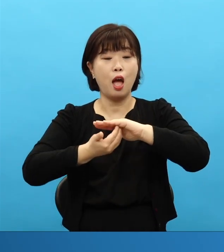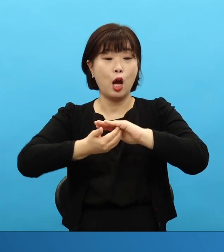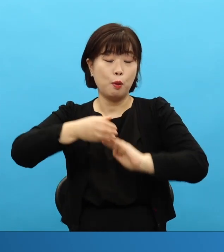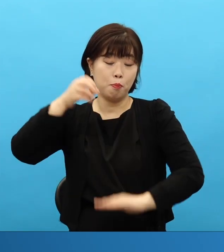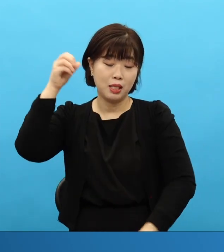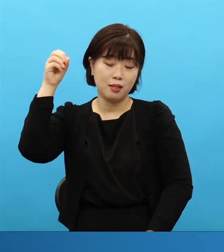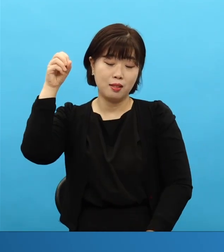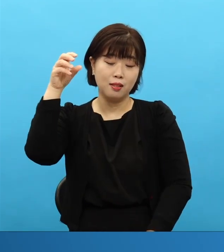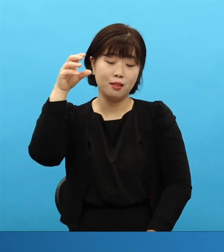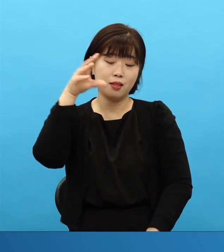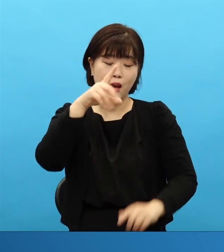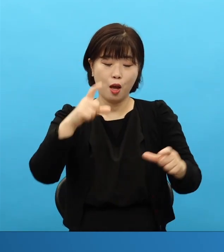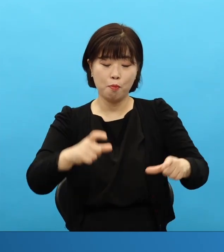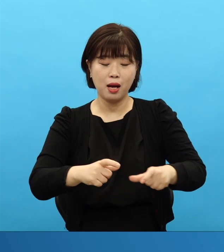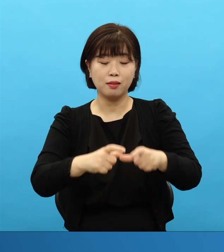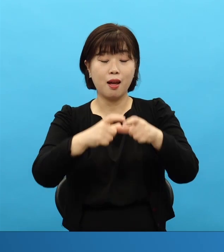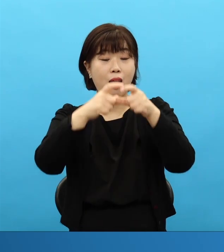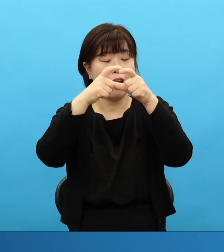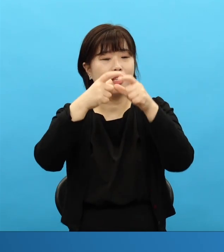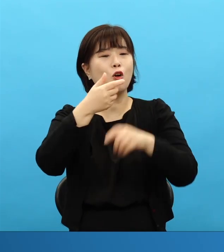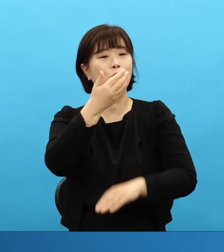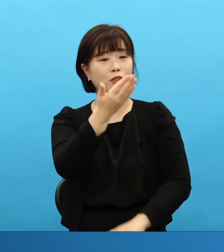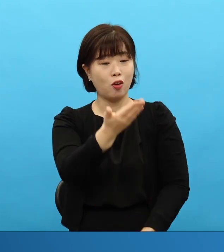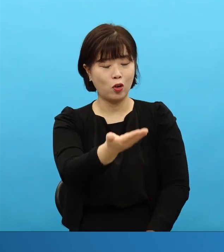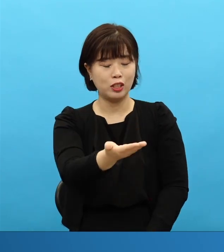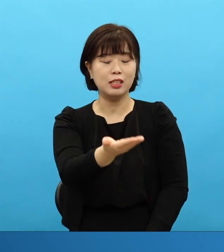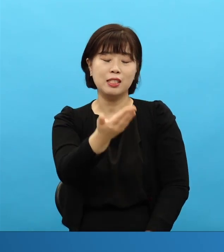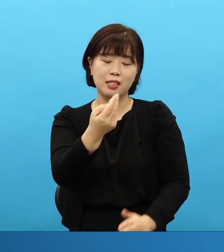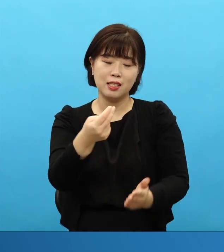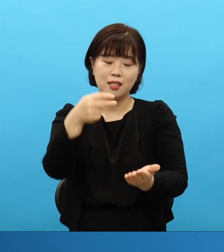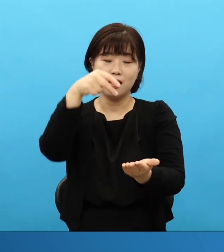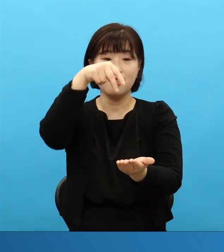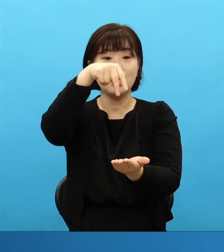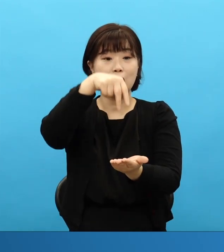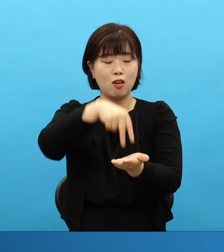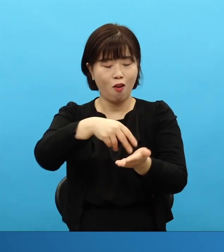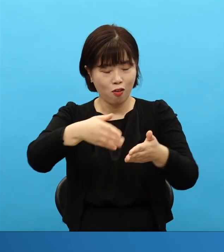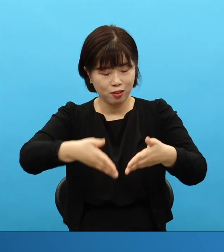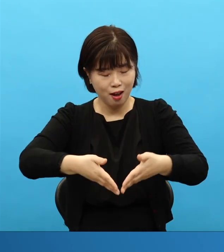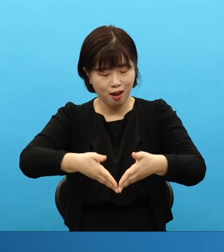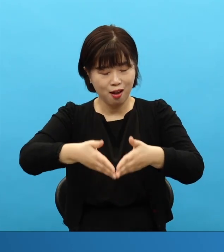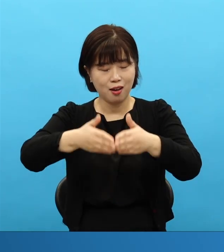이루셨네. 빛의 망대여 너는